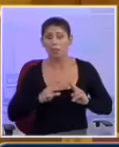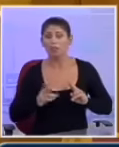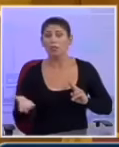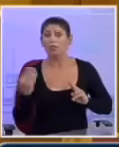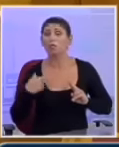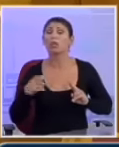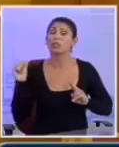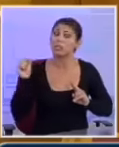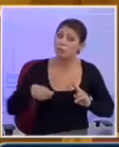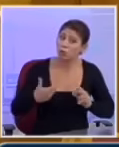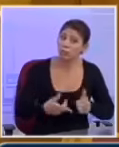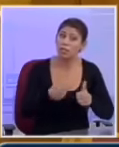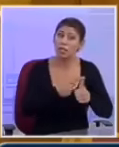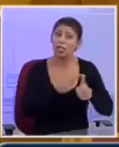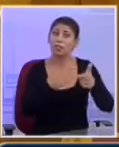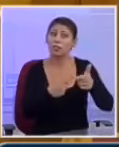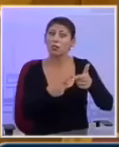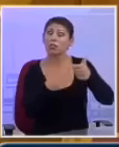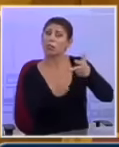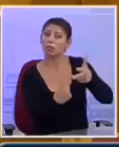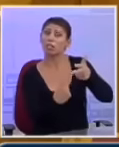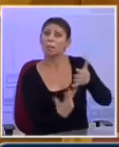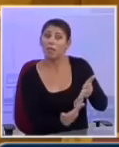αν συμφωνείτε σε ένα, σε τρία, σε πέντε.